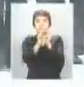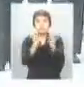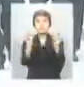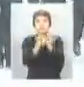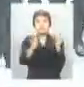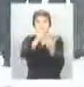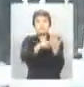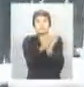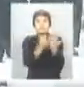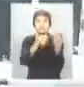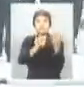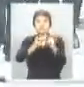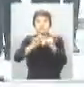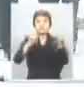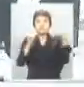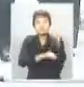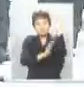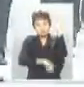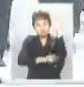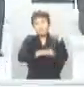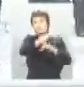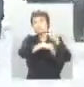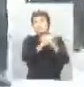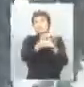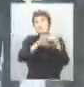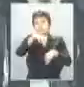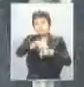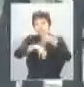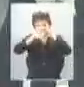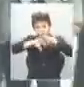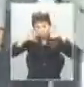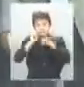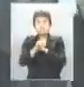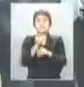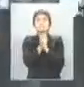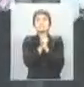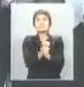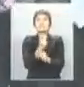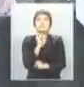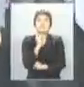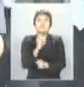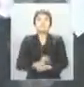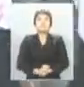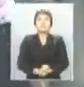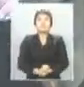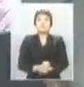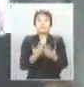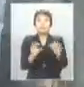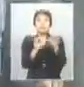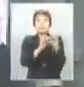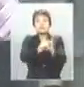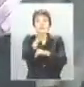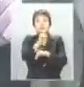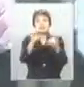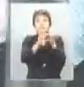ศาสตร์ด้านการพัฒนาจังหวัดชายแดนภาคใต้ที่ทำเนียบรัฐบาลเพียงกำหนดการเดียวหลังจากนั้นเป็นกำหนดการออกเดินท